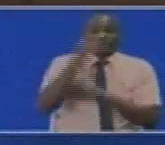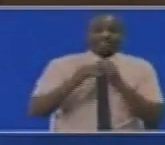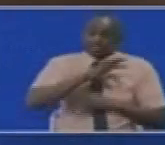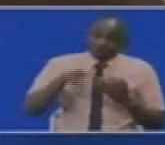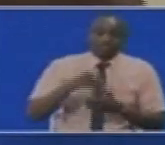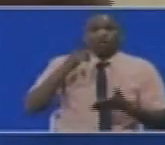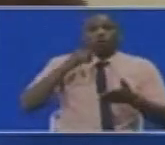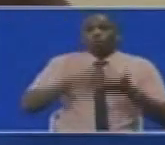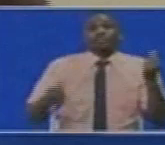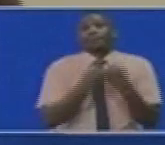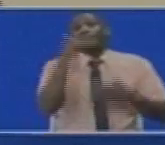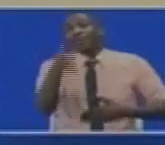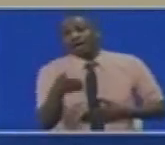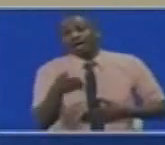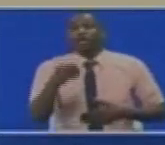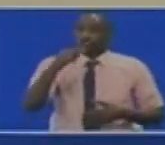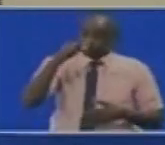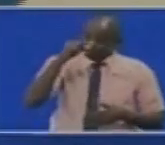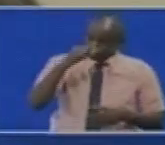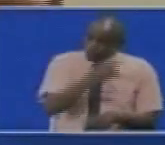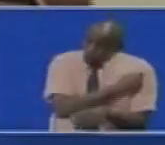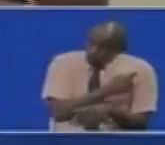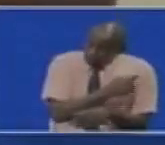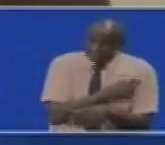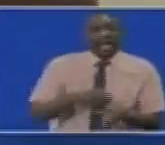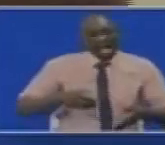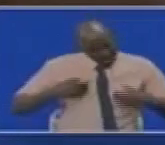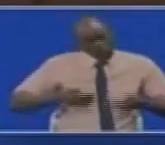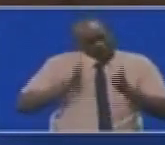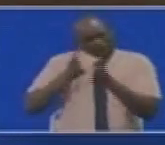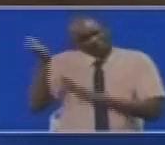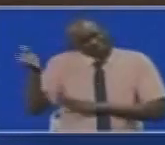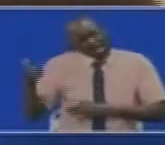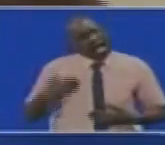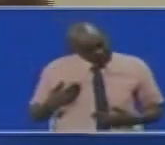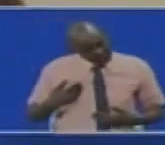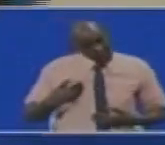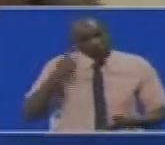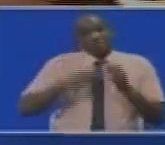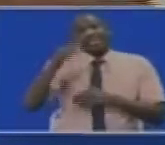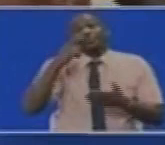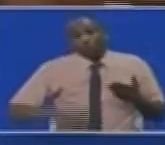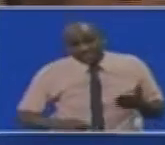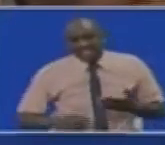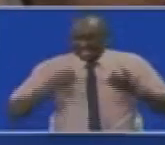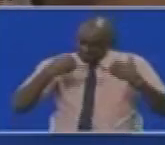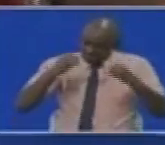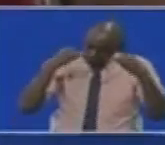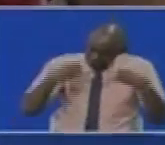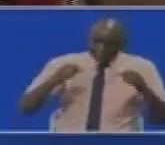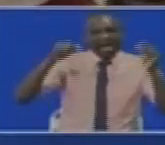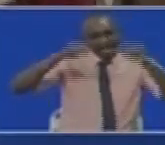Okay? The doctors have not run out of options. Okay? What next is implement the